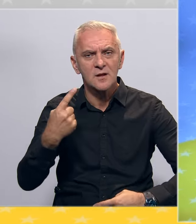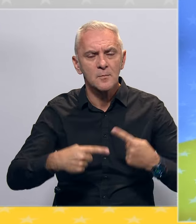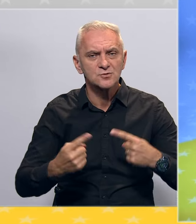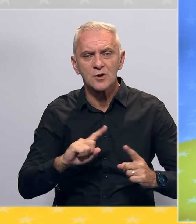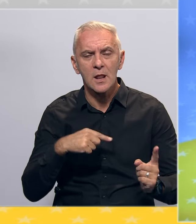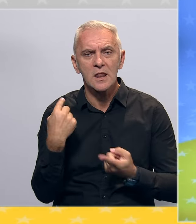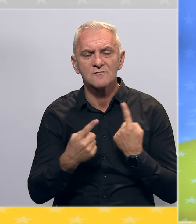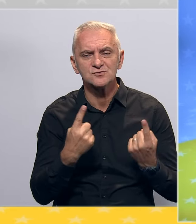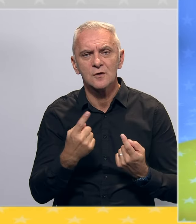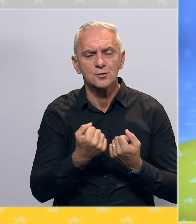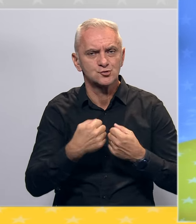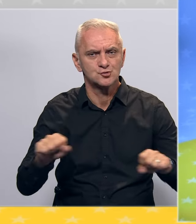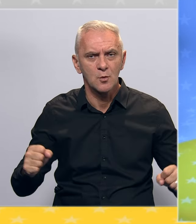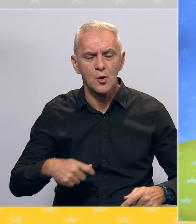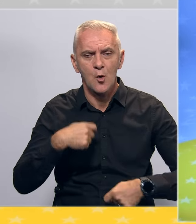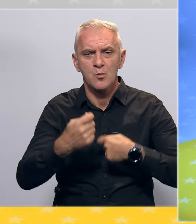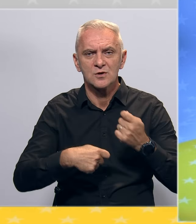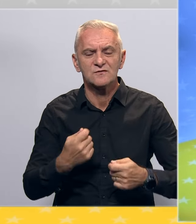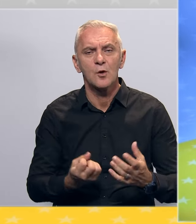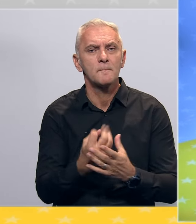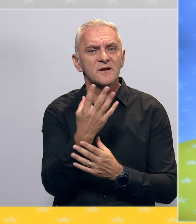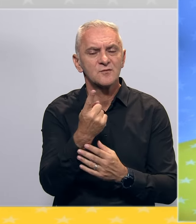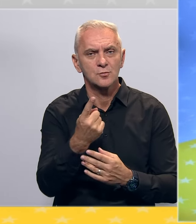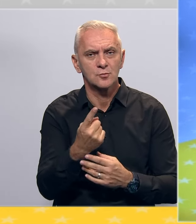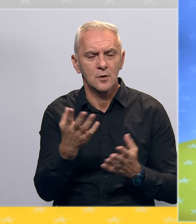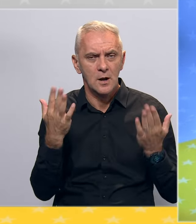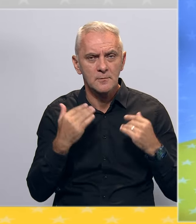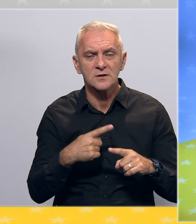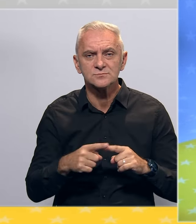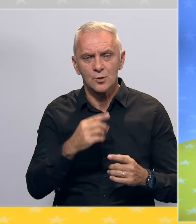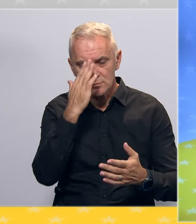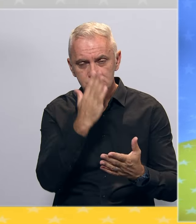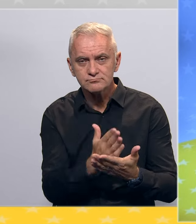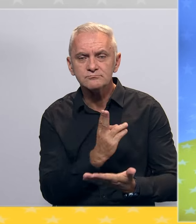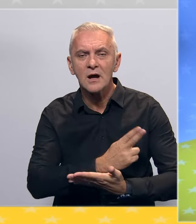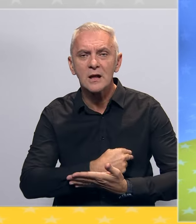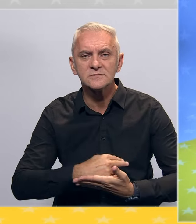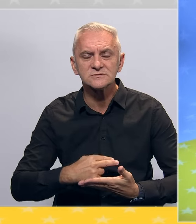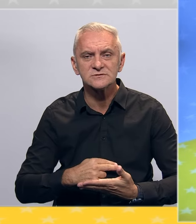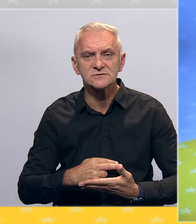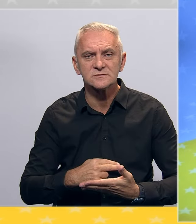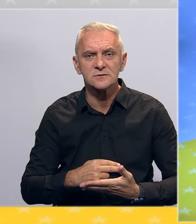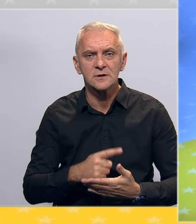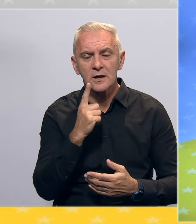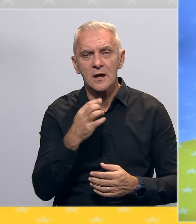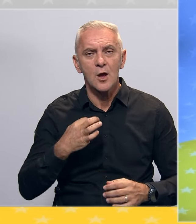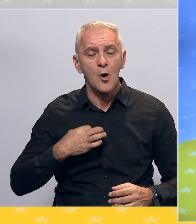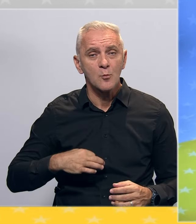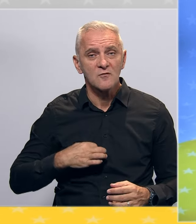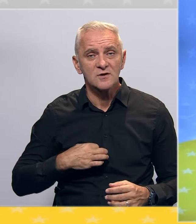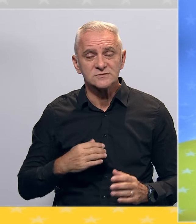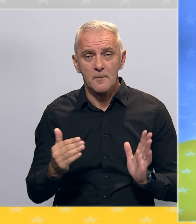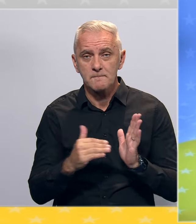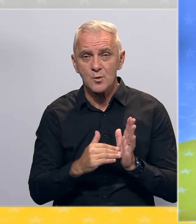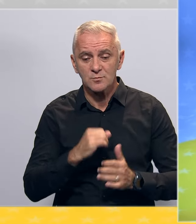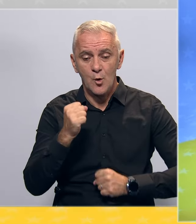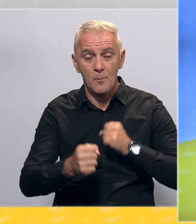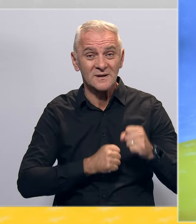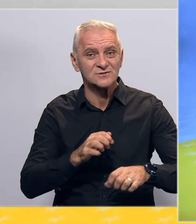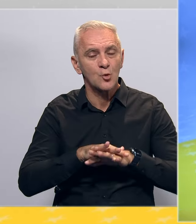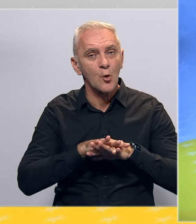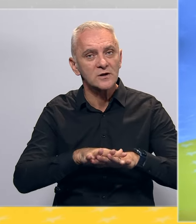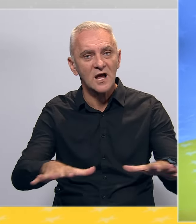i liberalno-poslovnog privrednog ambijenta uz prilagođavanje administracije i administrativnih obaveza potrebama ubrzanog